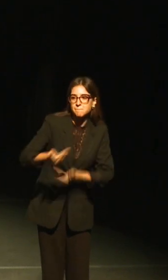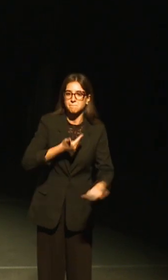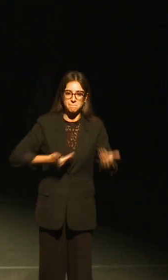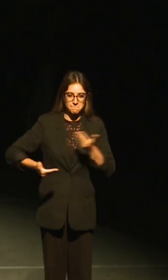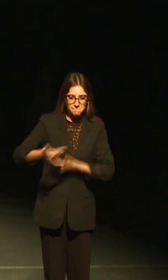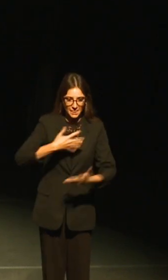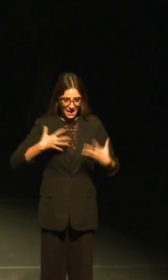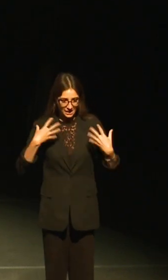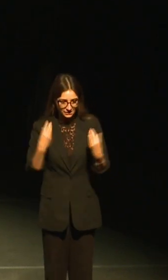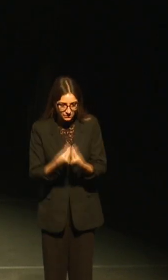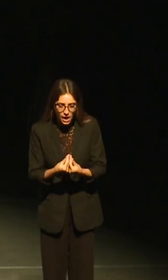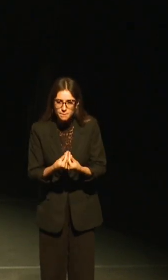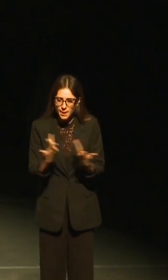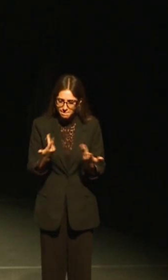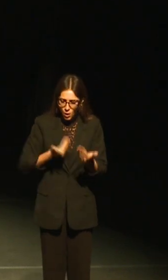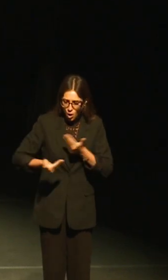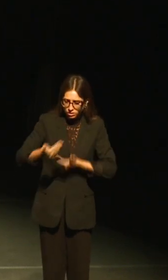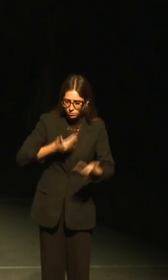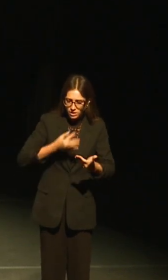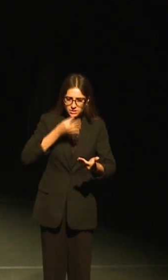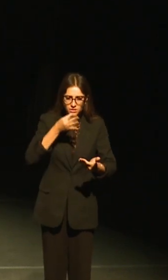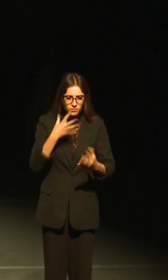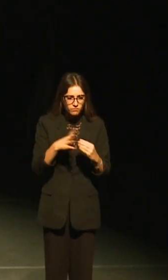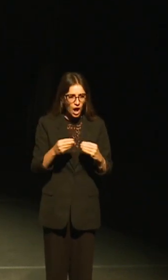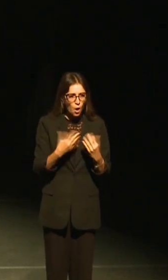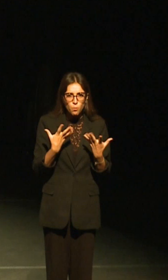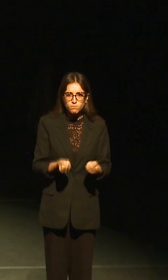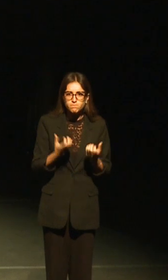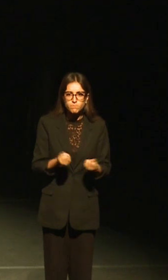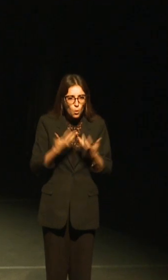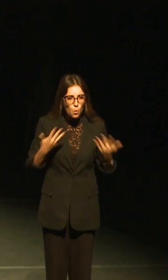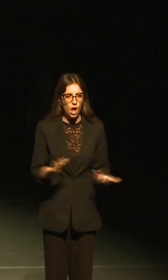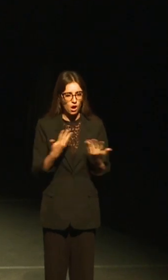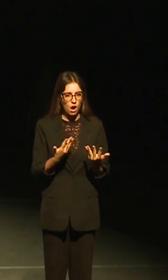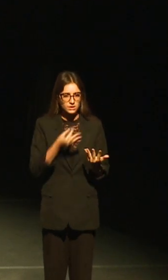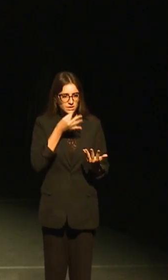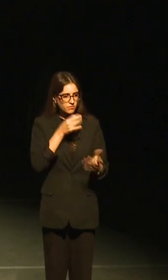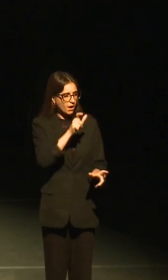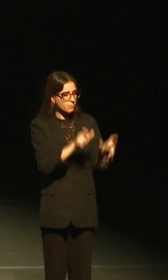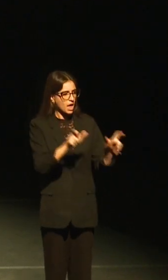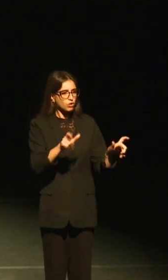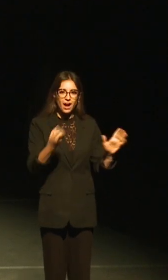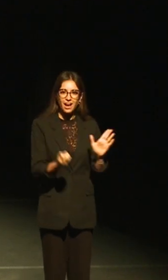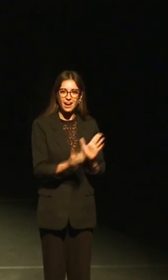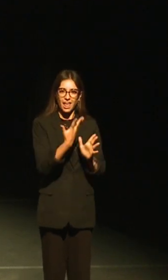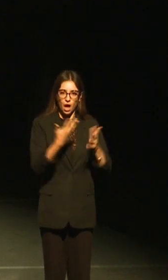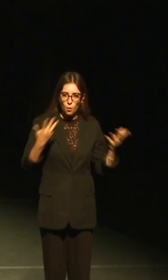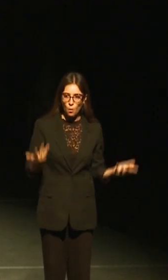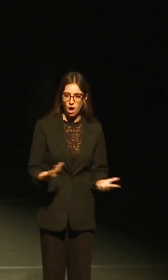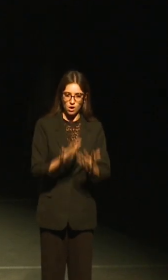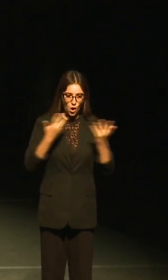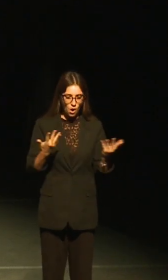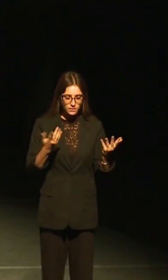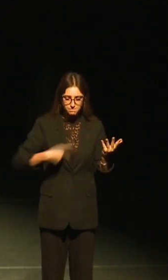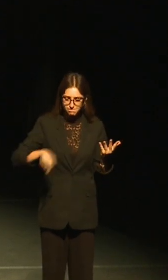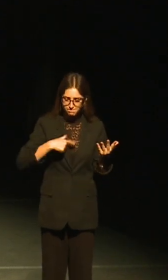Sarebbe come dire hanno fatto un qualcosa non le persone hanno fatto cose non è contribuirai proprio creare creare noi all'inizio